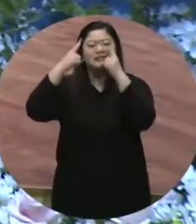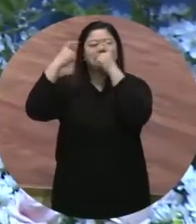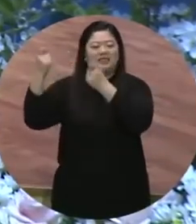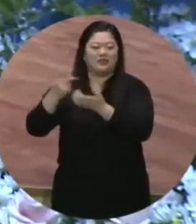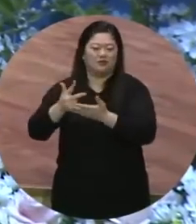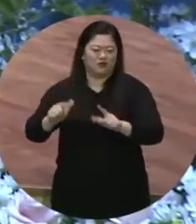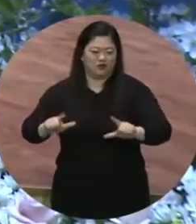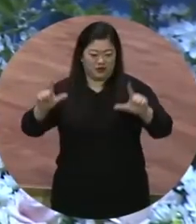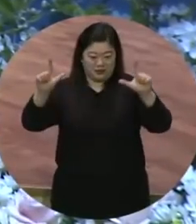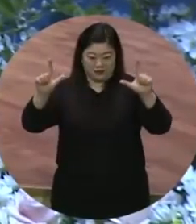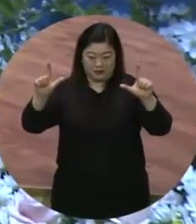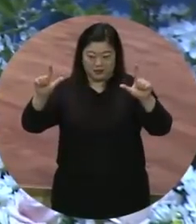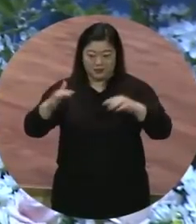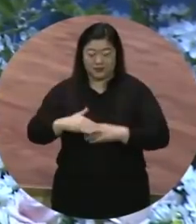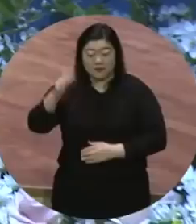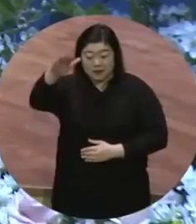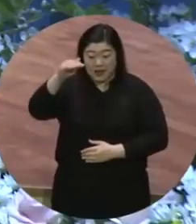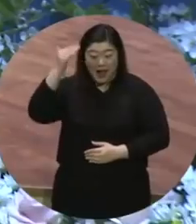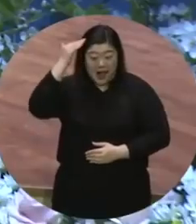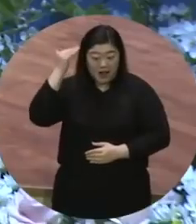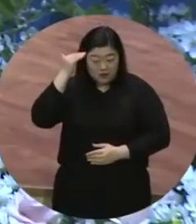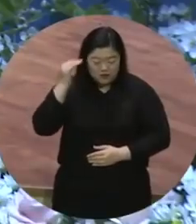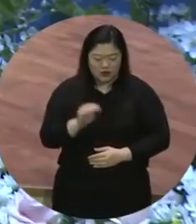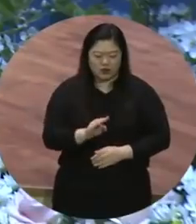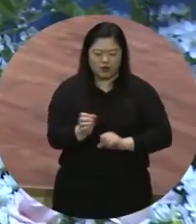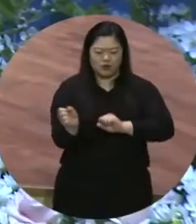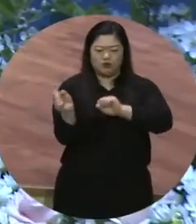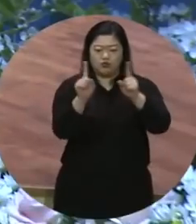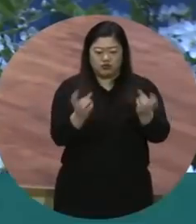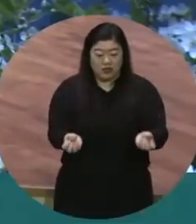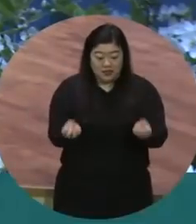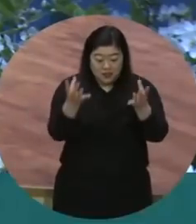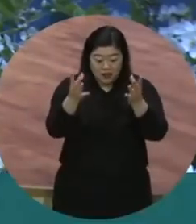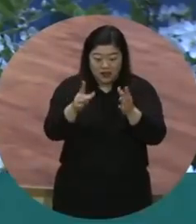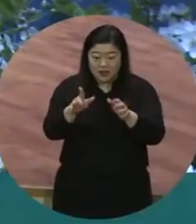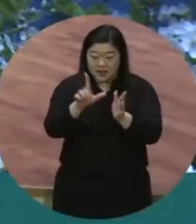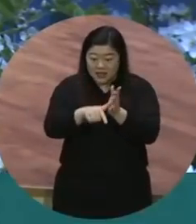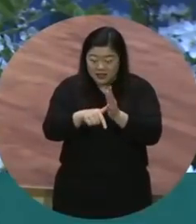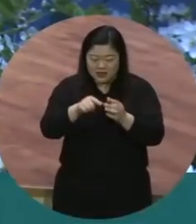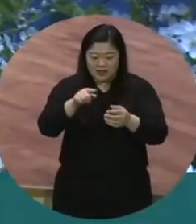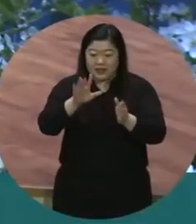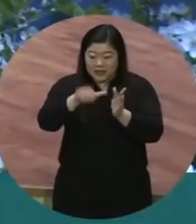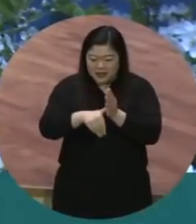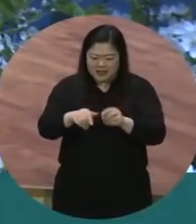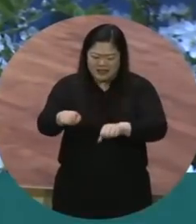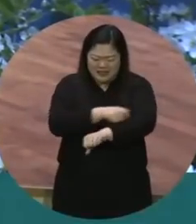우리나라는 부활절이라고 해서 특별한 그런 인사가 없지만은